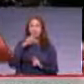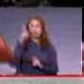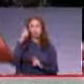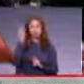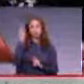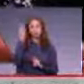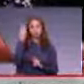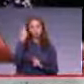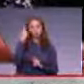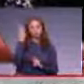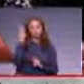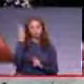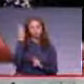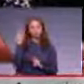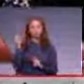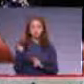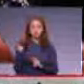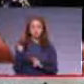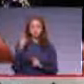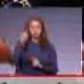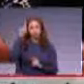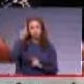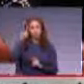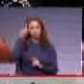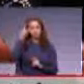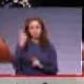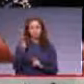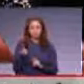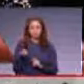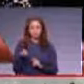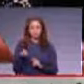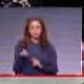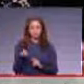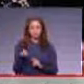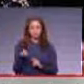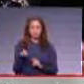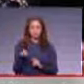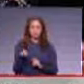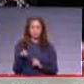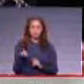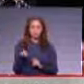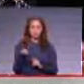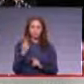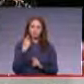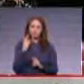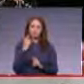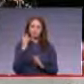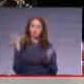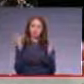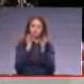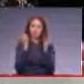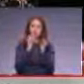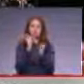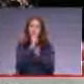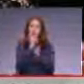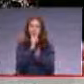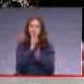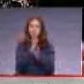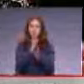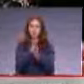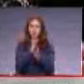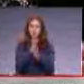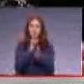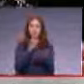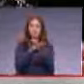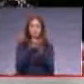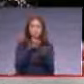ما اعرفش. فعشان كده وبرده تلاقي في خلافات مع بعض الزميلات